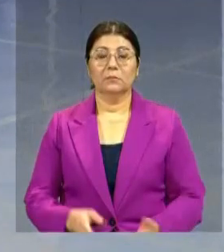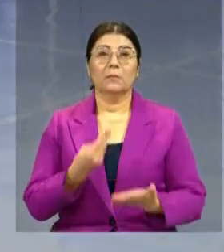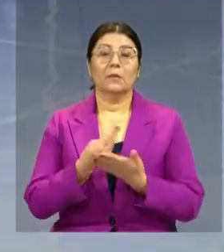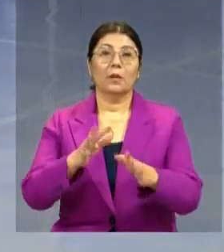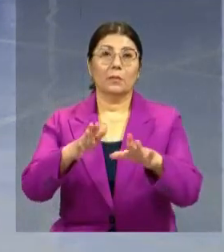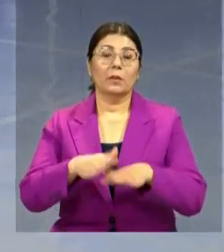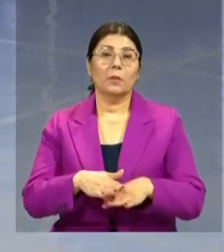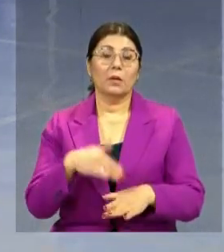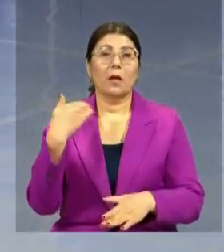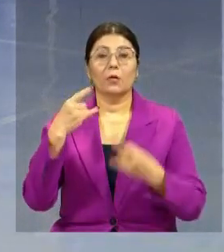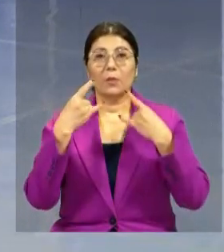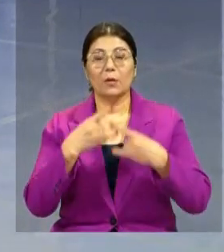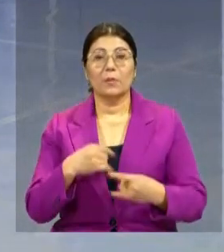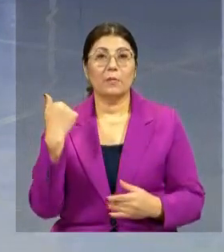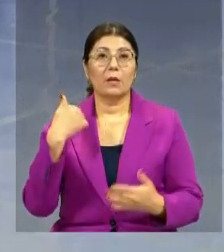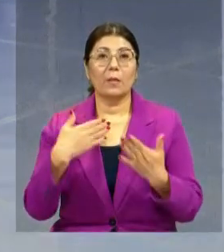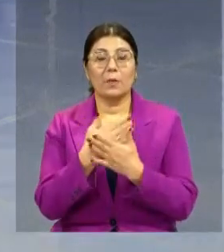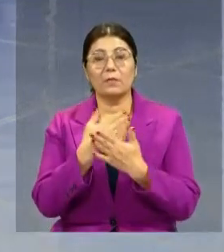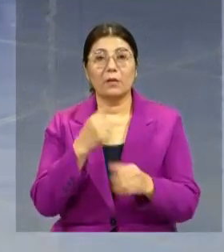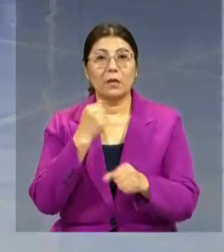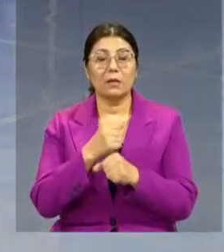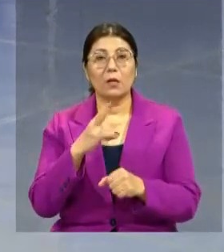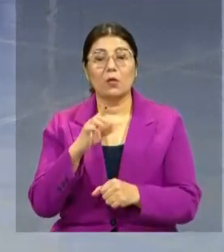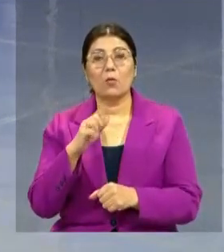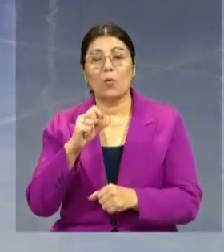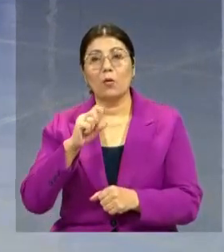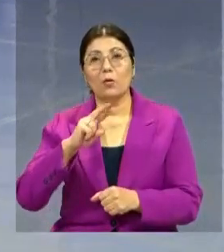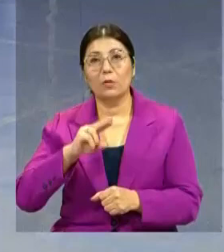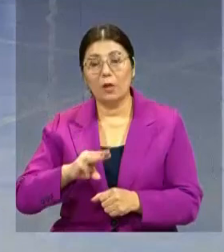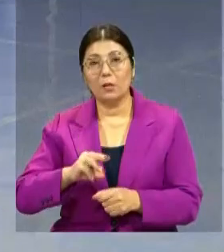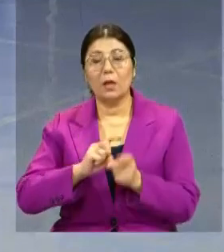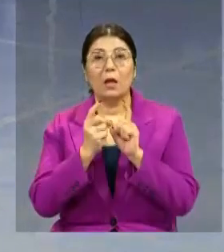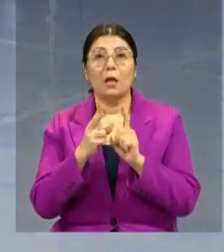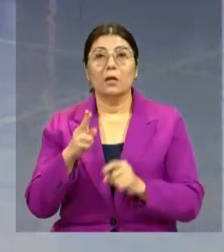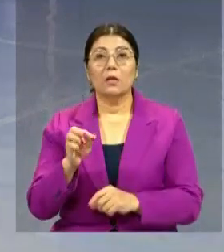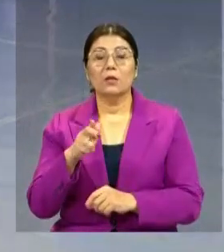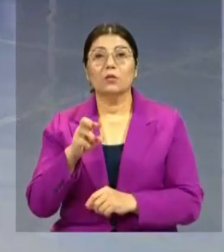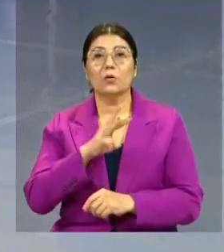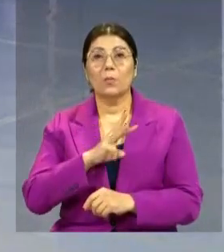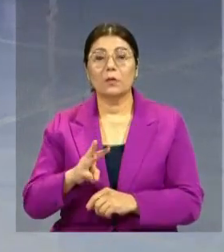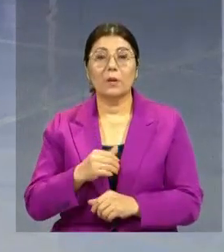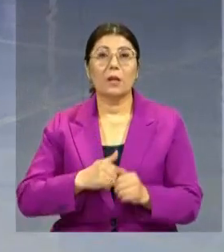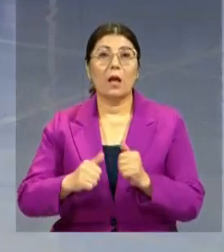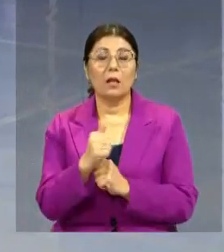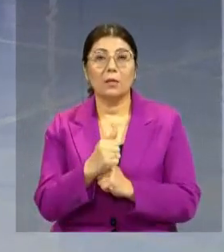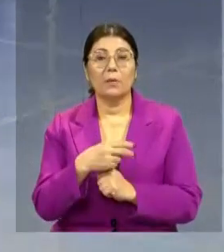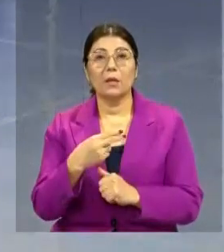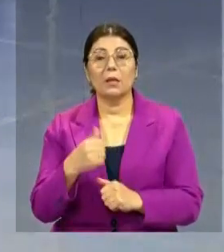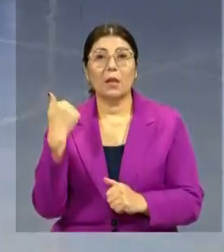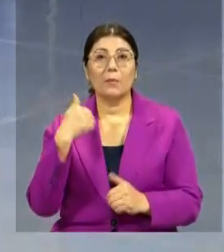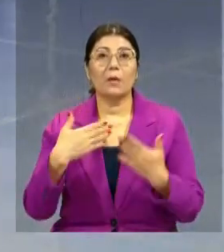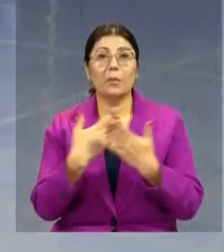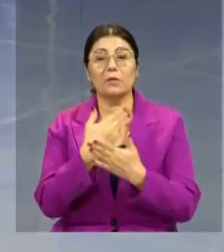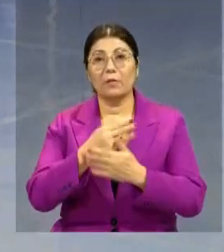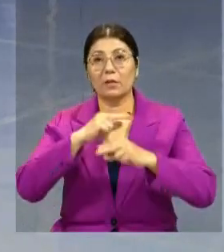Арма көрермен, арнада апта тынысы. Студияда мен Нұрболат Қуантайұлы, сурдо аудармашы Кенжегүл Мажикова. Алдымен апта бойғы